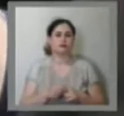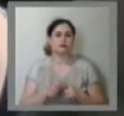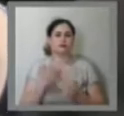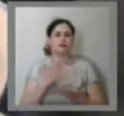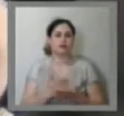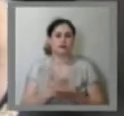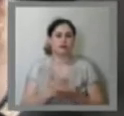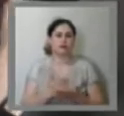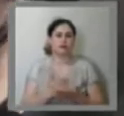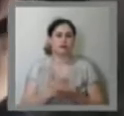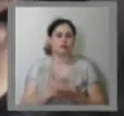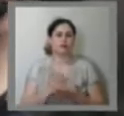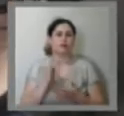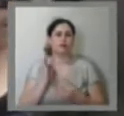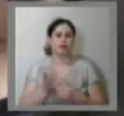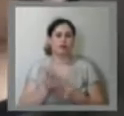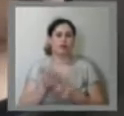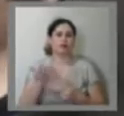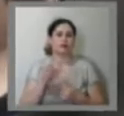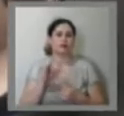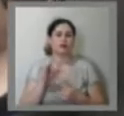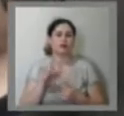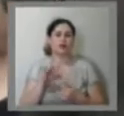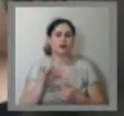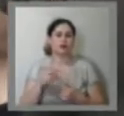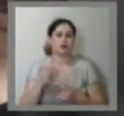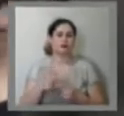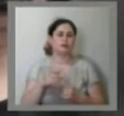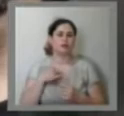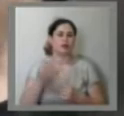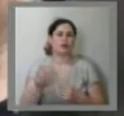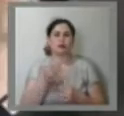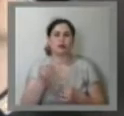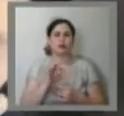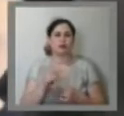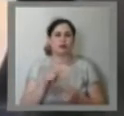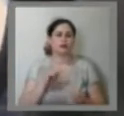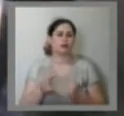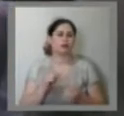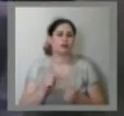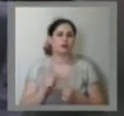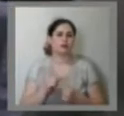є, буде якийсь там метод. Ми ніколи друг друга не